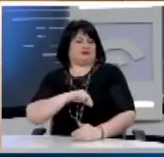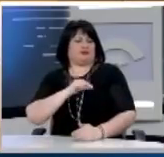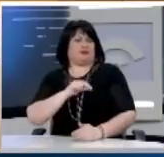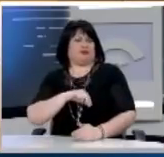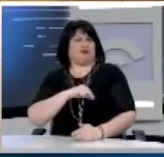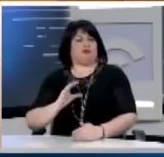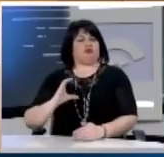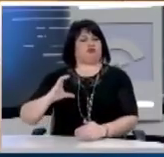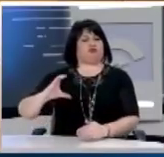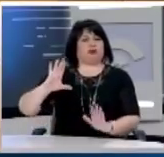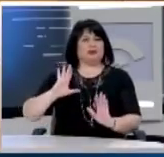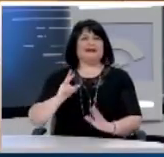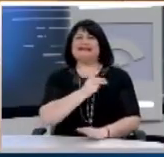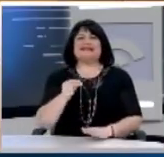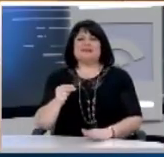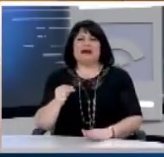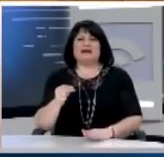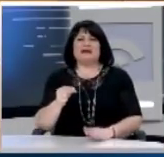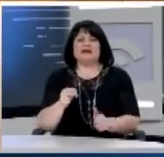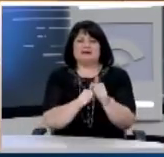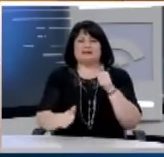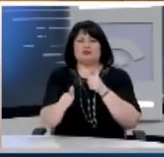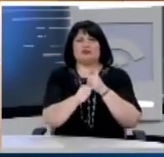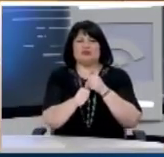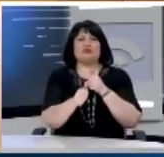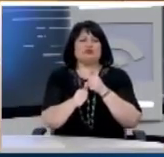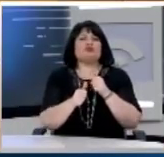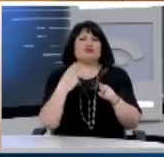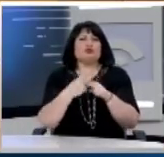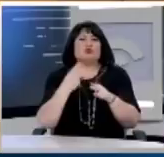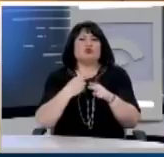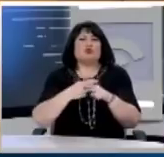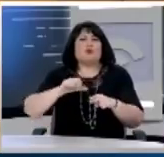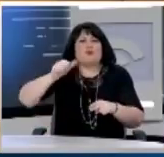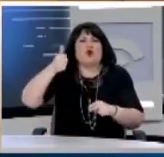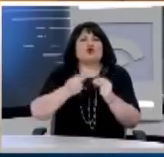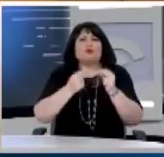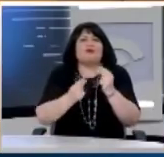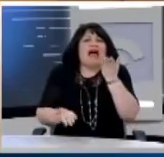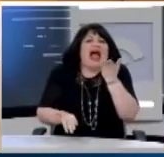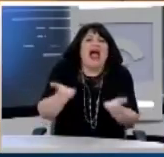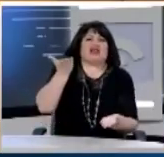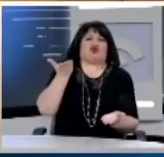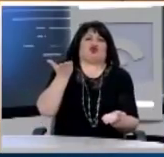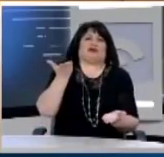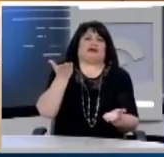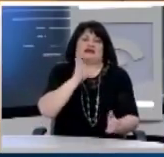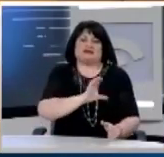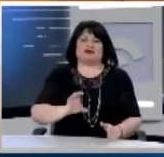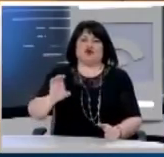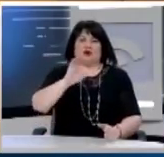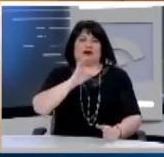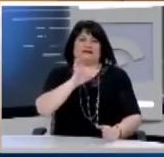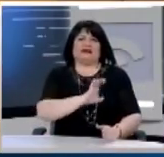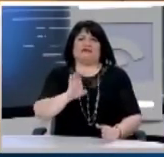συμπέρασμα? Ότι το νούμερο ένα πρόβλημα των κοινωνιών στην Ευρώπη είναι η ανισότητα. Στην